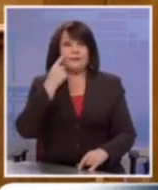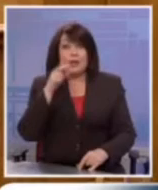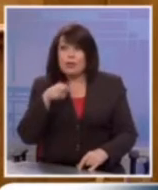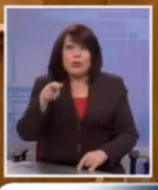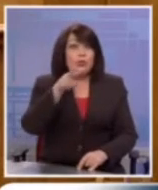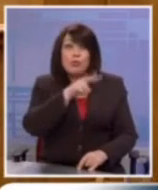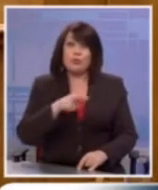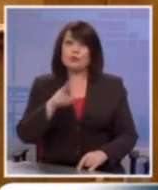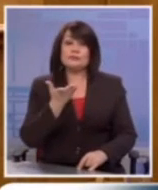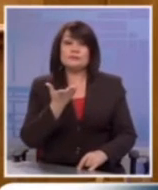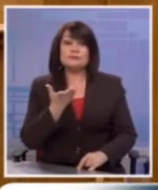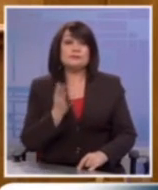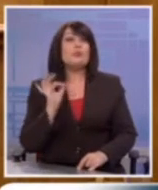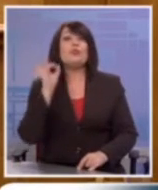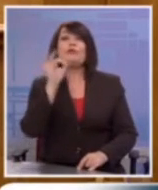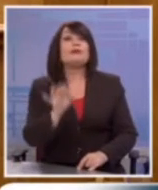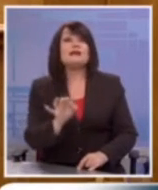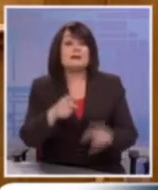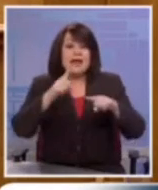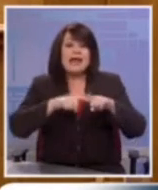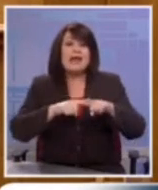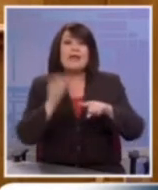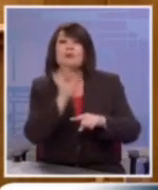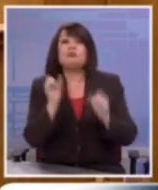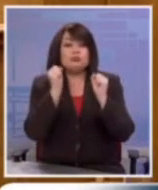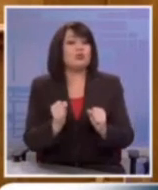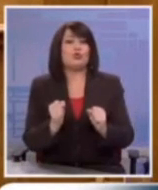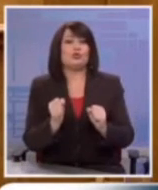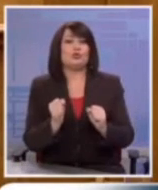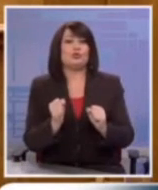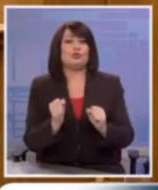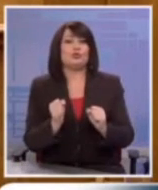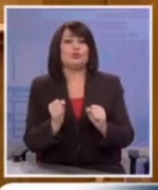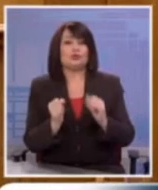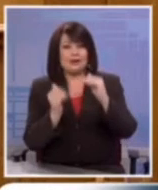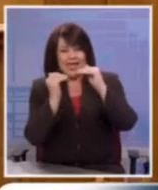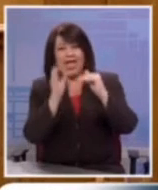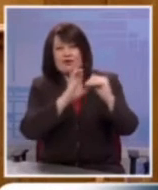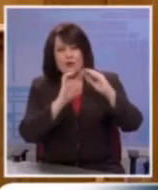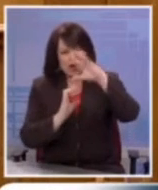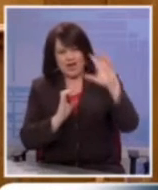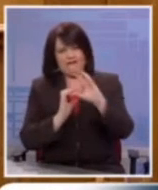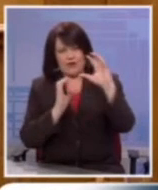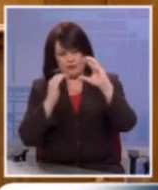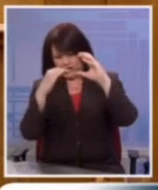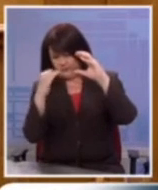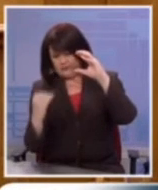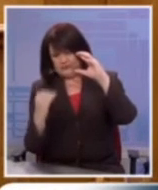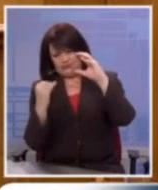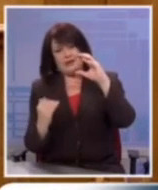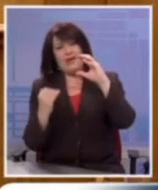κύριοι συνάδελφοι, πού βρίσκεται αυτή η μικρή χώρα, η Ελλάδα μας. Βρίσκεται κάτω-κάτω στην Ευρώπη, στο άκρο της